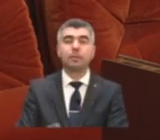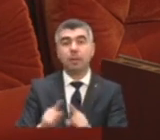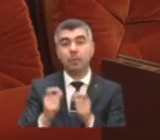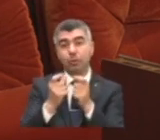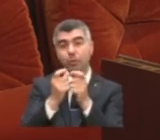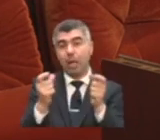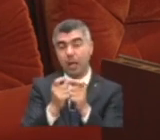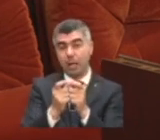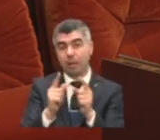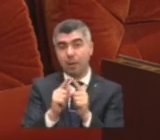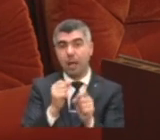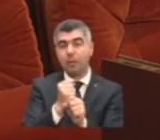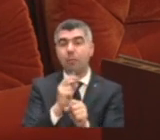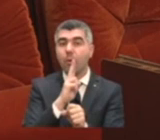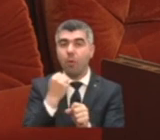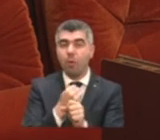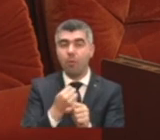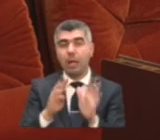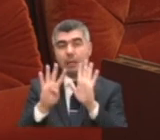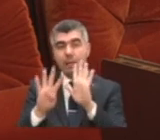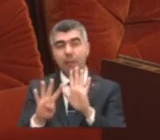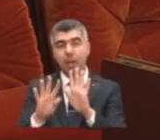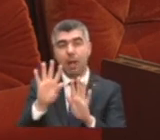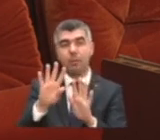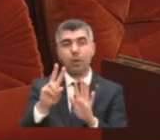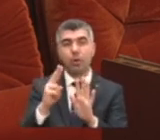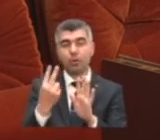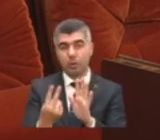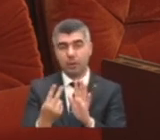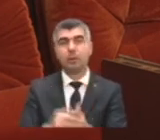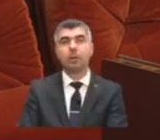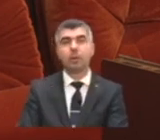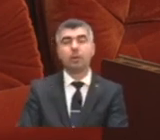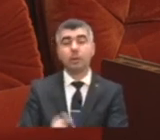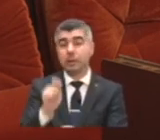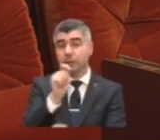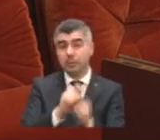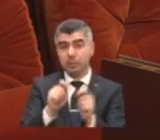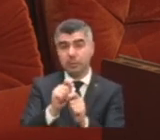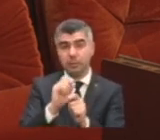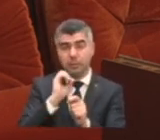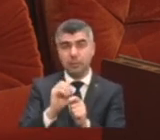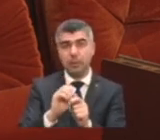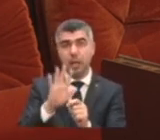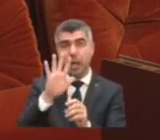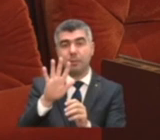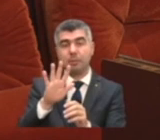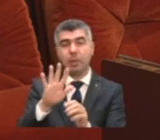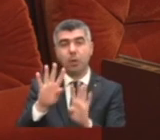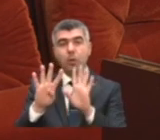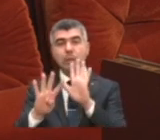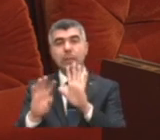العمران لحد الساعة من أصل 985 عملية تمكنت العمران من صفيات 590 عملية،